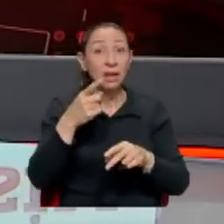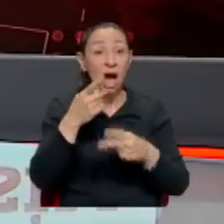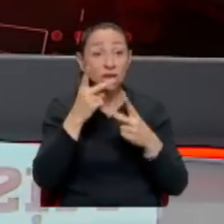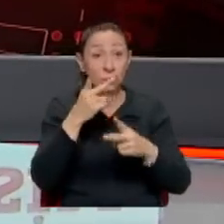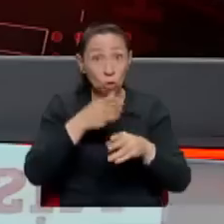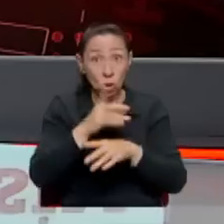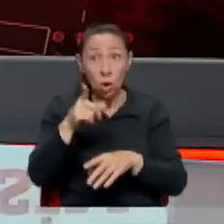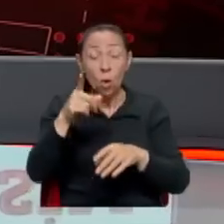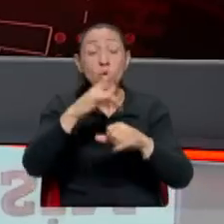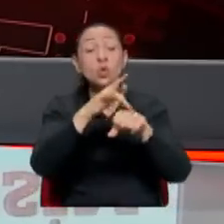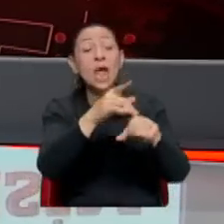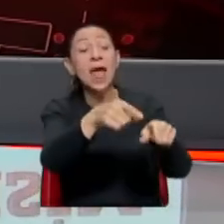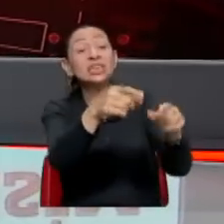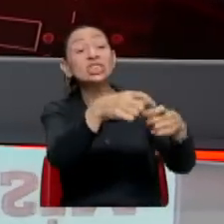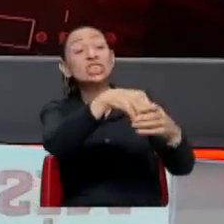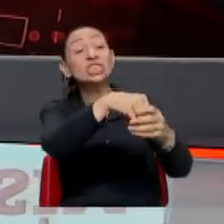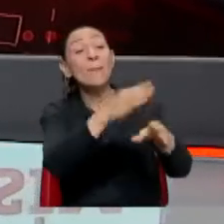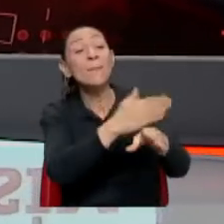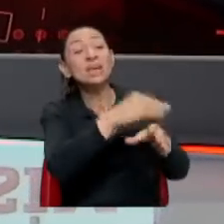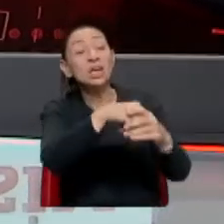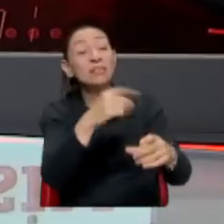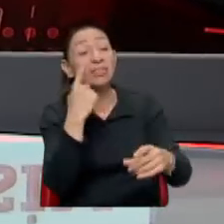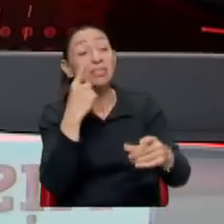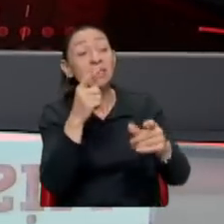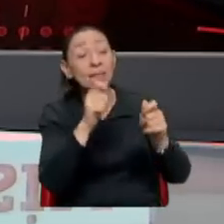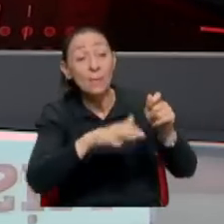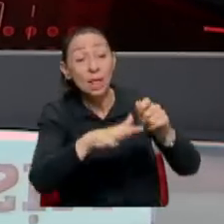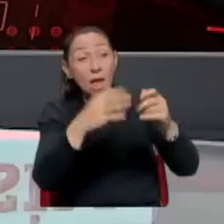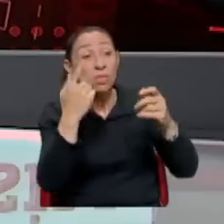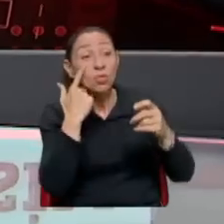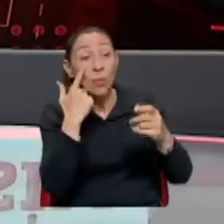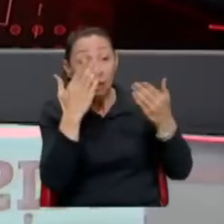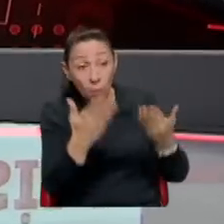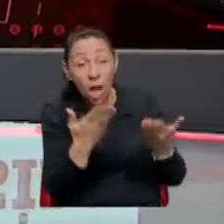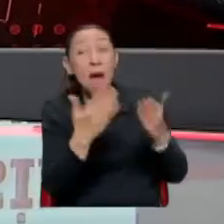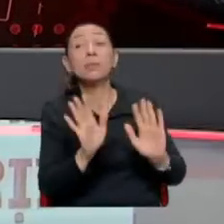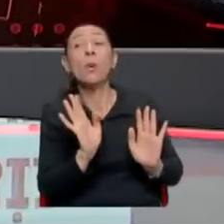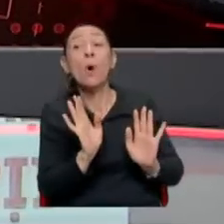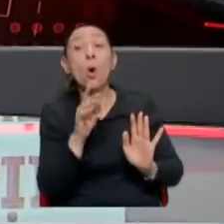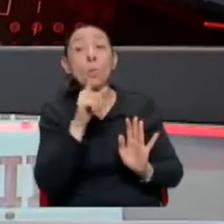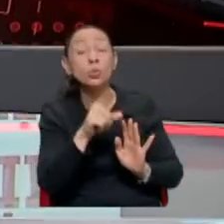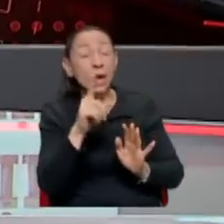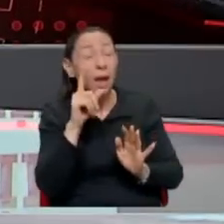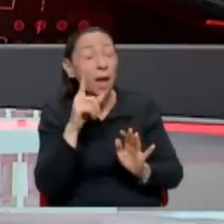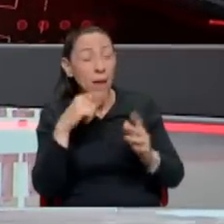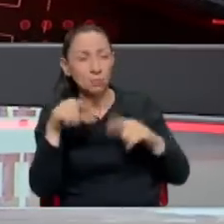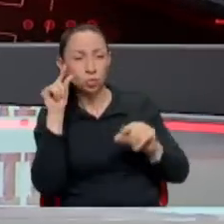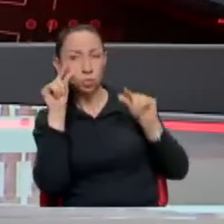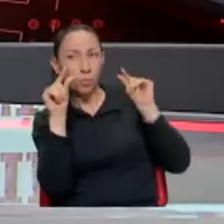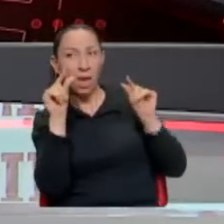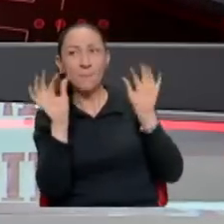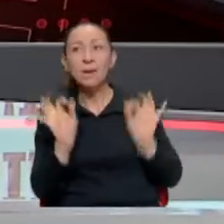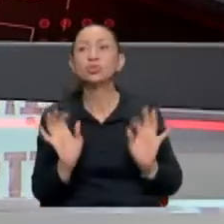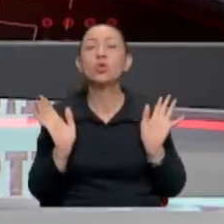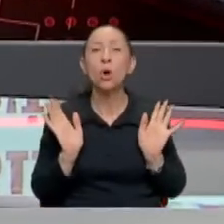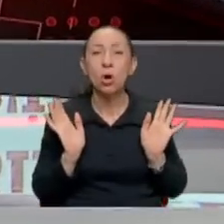o ülkelerdeki yapılanmayı da devlet kabul ediyor mu, etmiyor mu? Ya da hükümet. Bunda insan kuşkuya düşüyor işte.